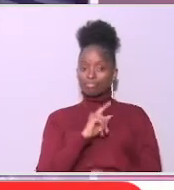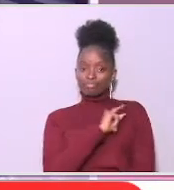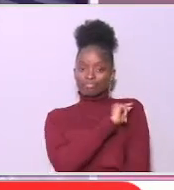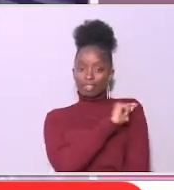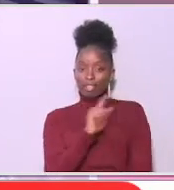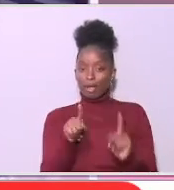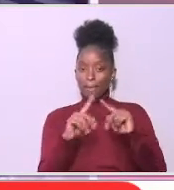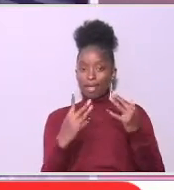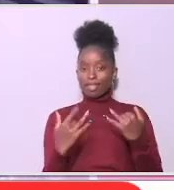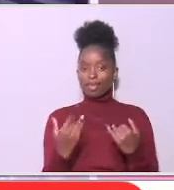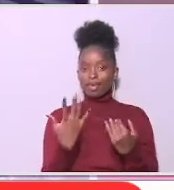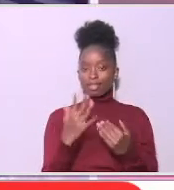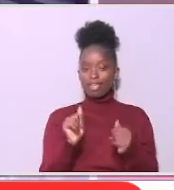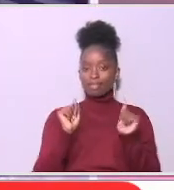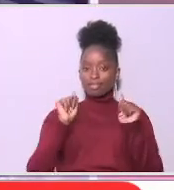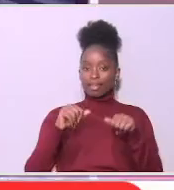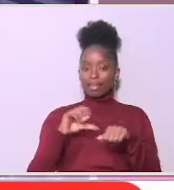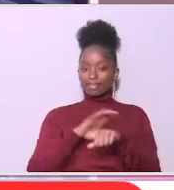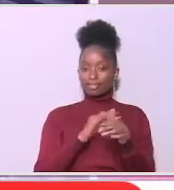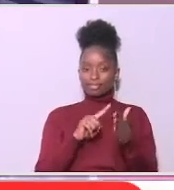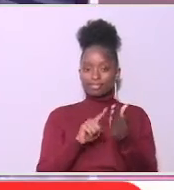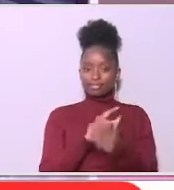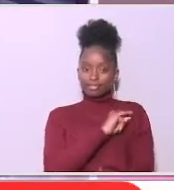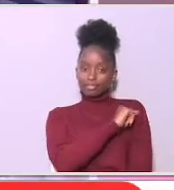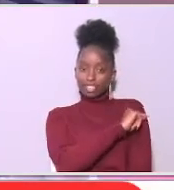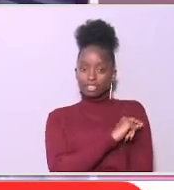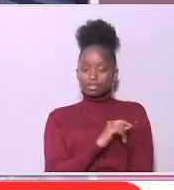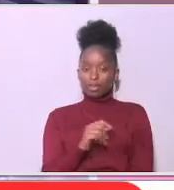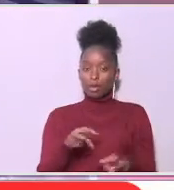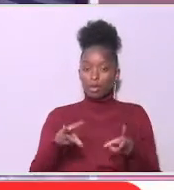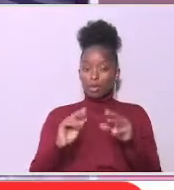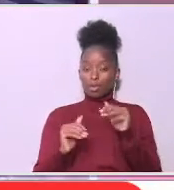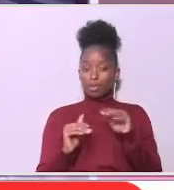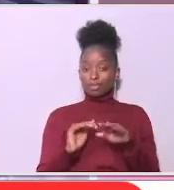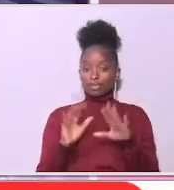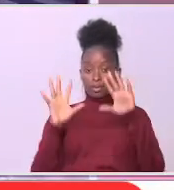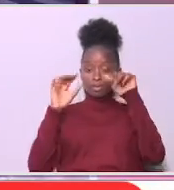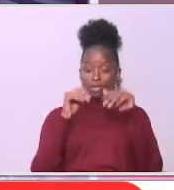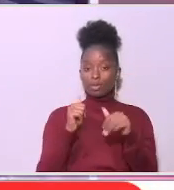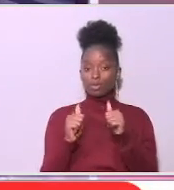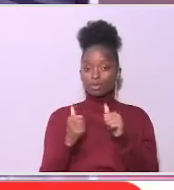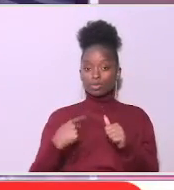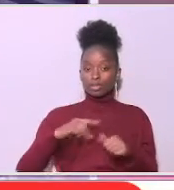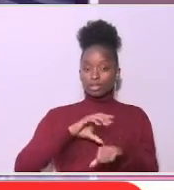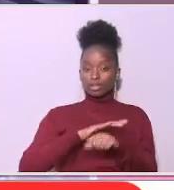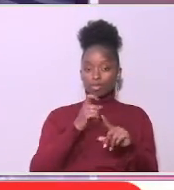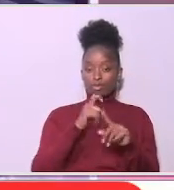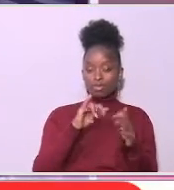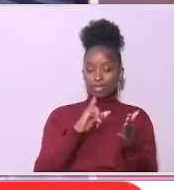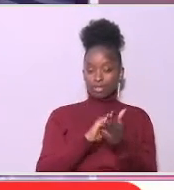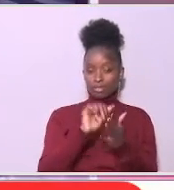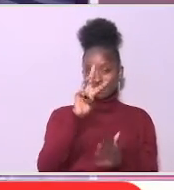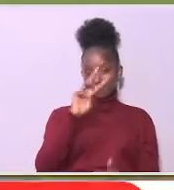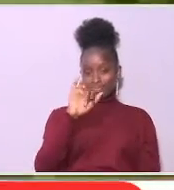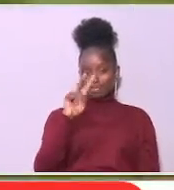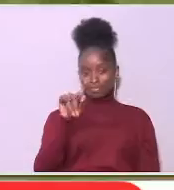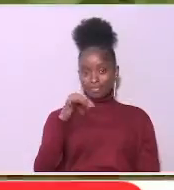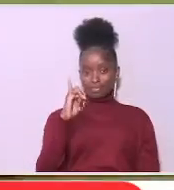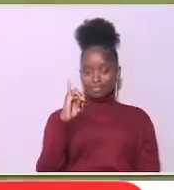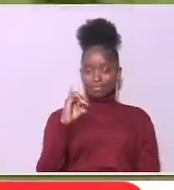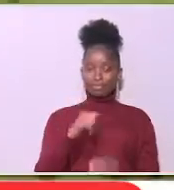wakapata huduma hiyo muhimu kwa njia ya urahisi, anavyotuarifu mwanahabari wetu kutoka Bungoma, Wanji Sostine.